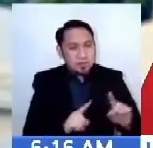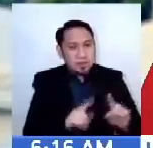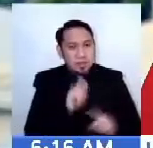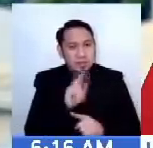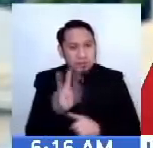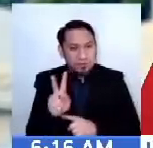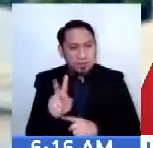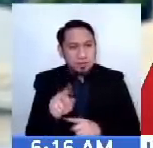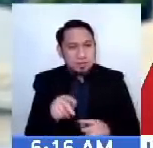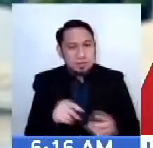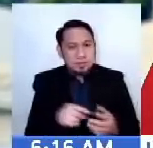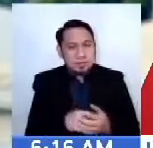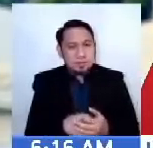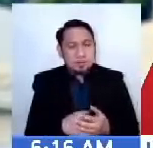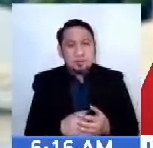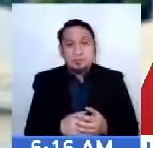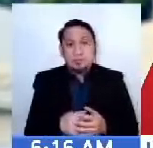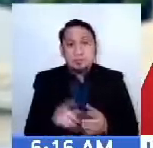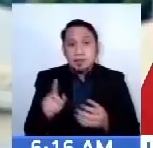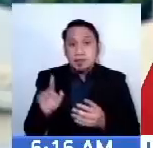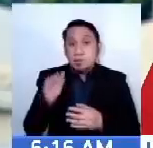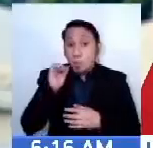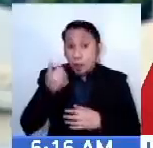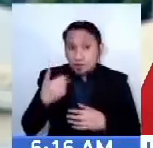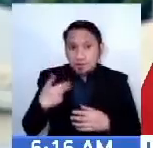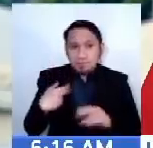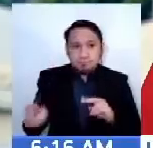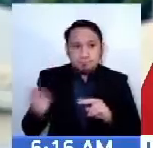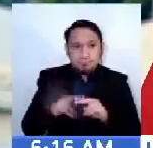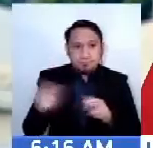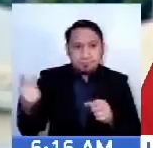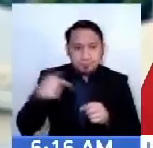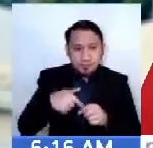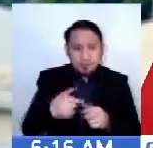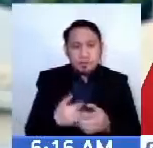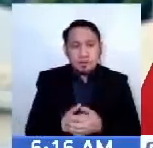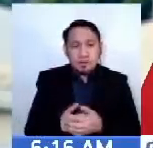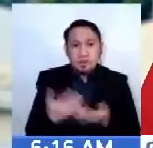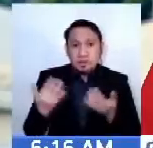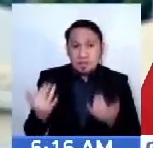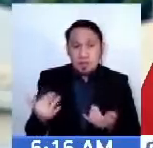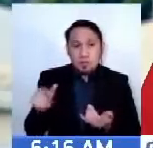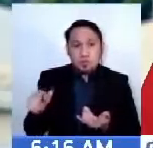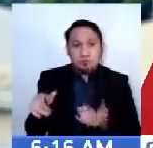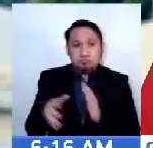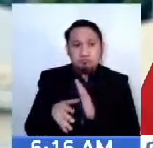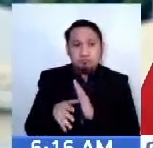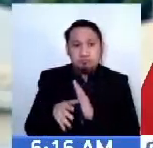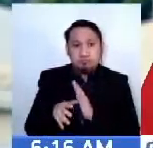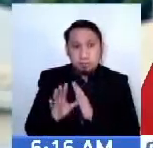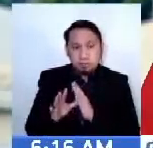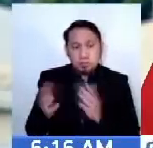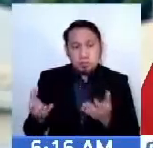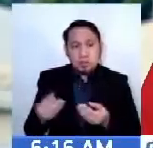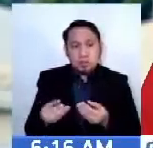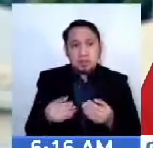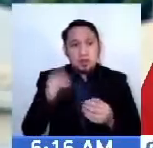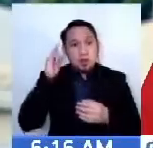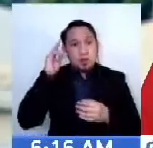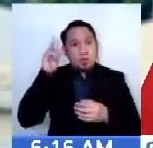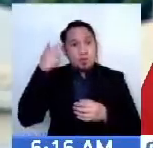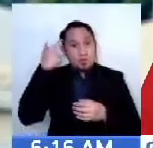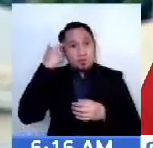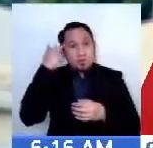oil price hike. Kailan daw ilalabas yung exemption ng COMELEC para makapagbigay na ng ayuda yung ating mga ahensya ng gobyerno? Yun